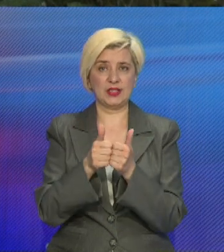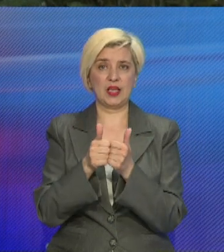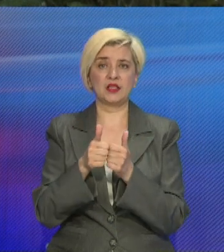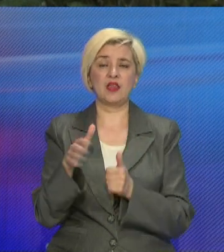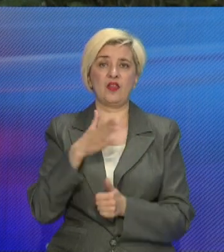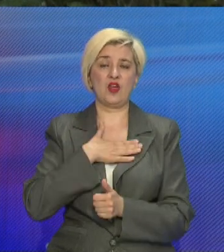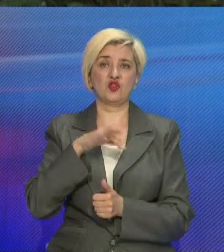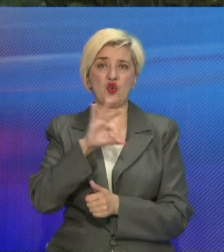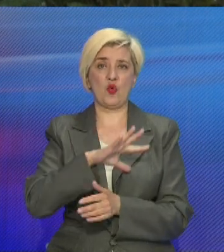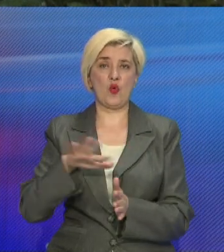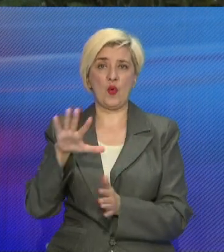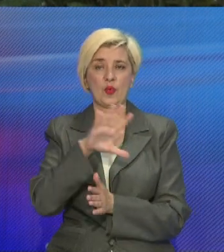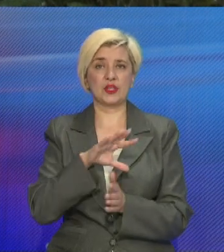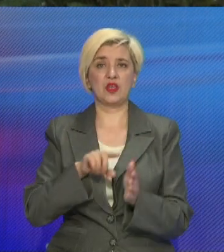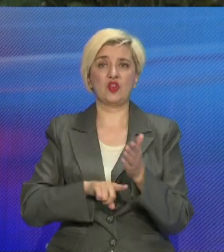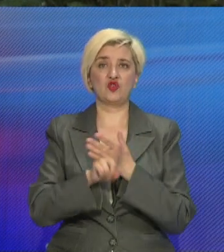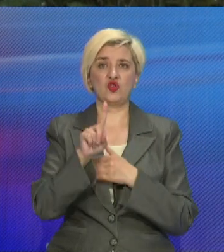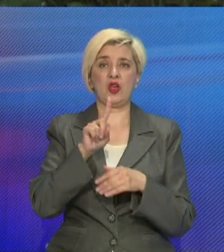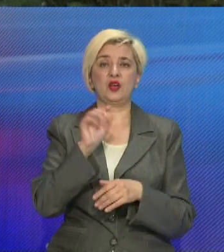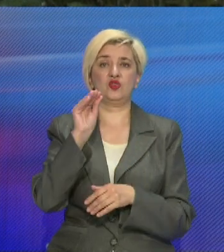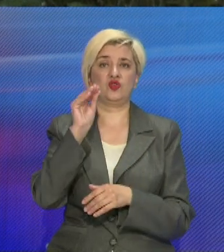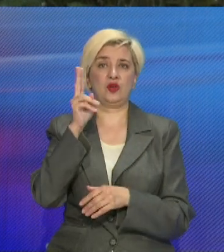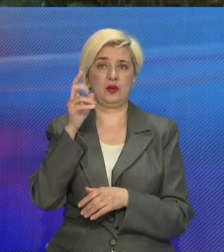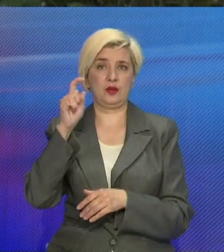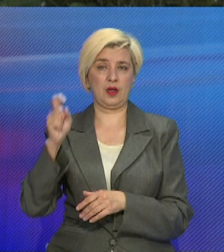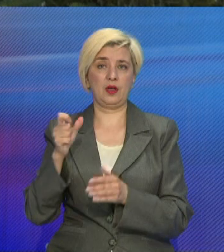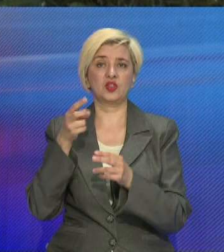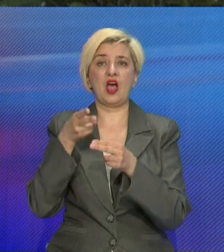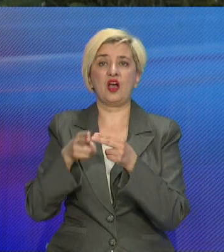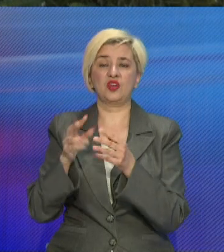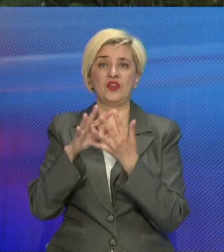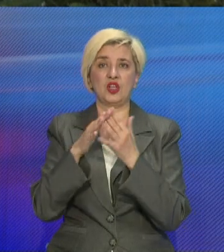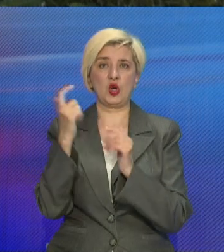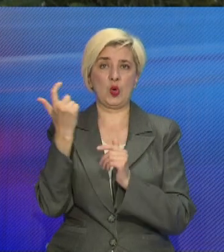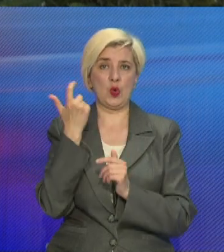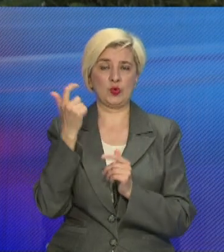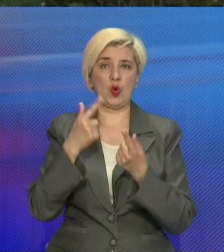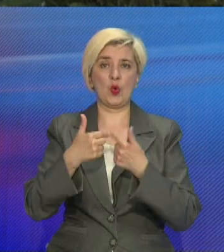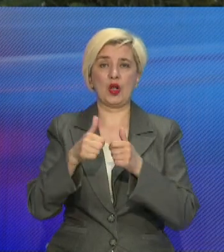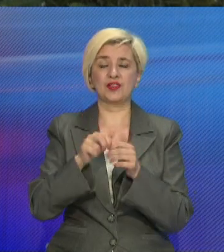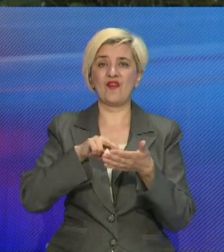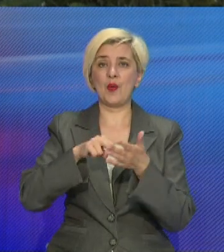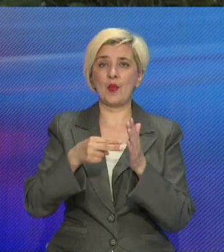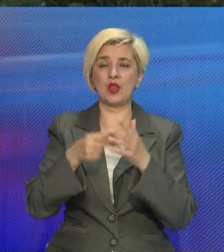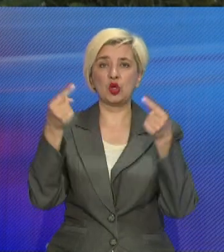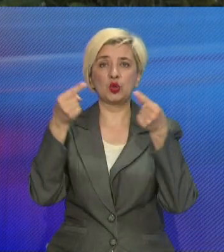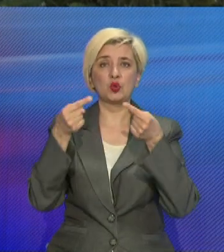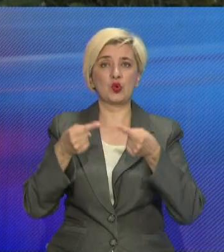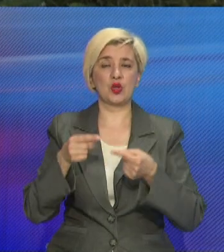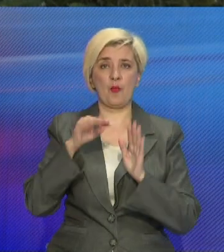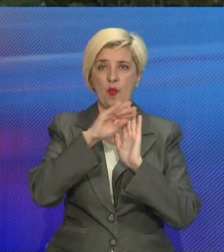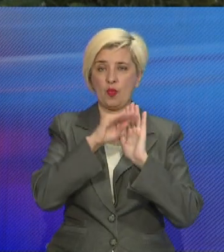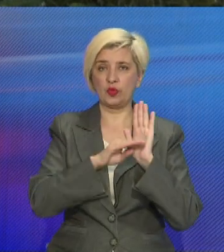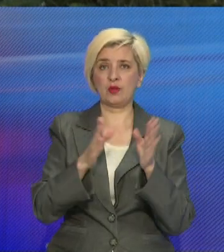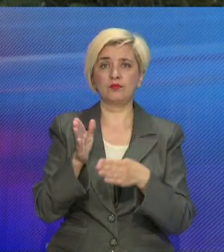от систем ЖКХ, заканчивая сельхозорганизациями. В плане четко по пунктам разбито, кто